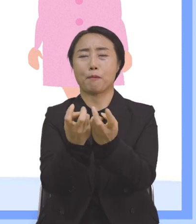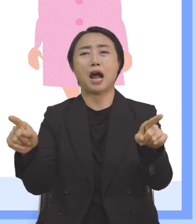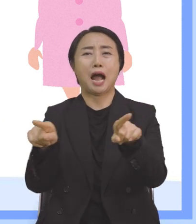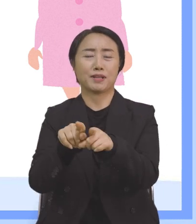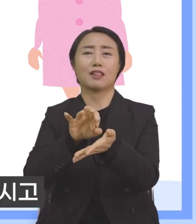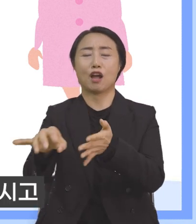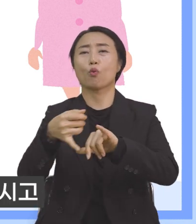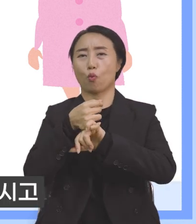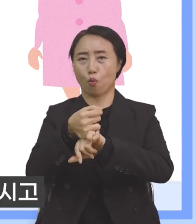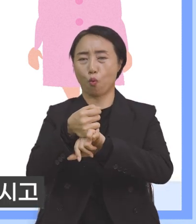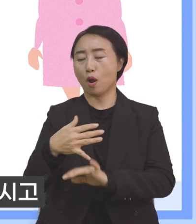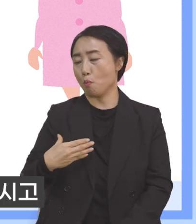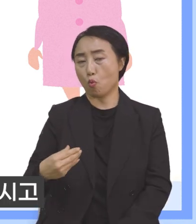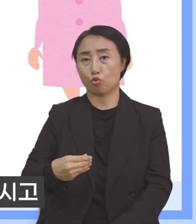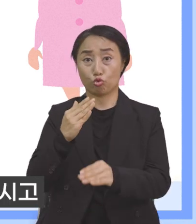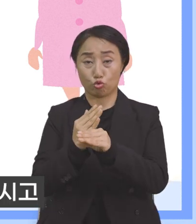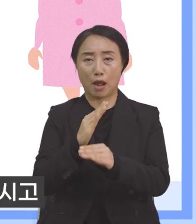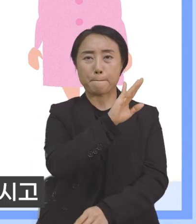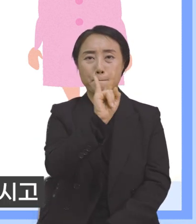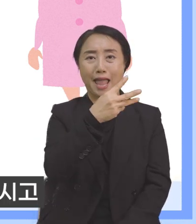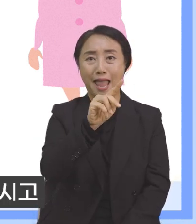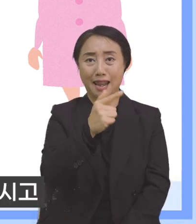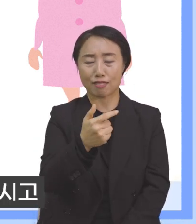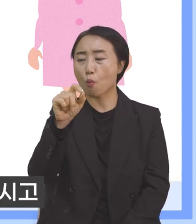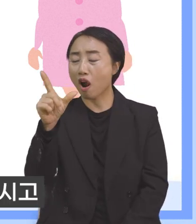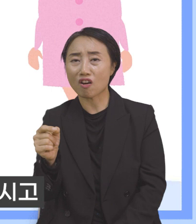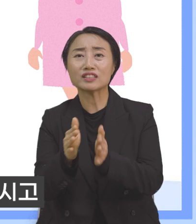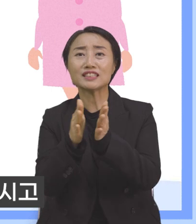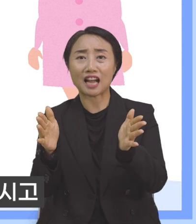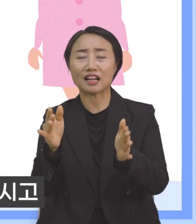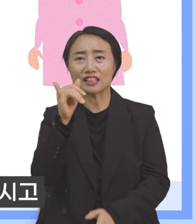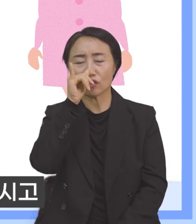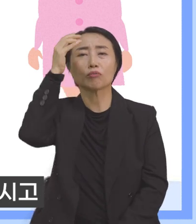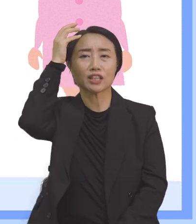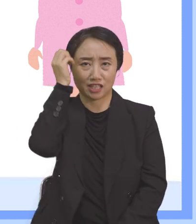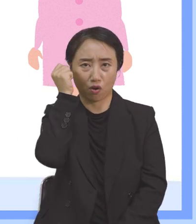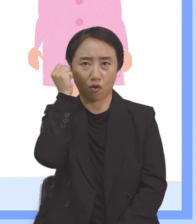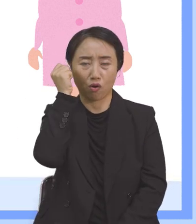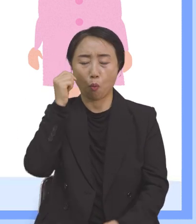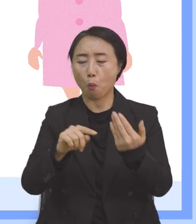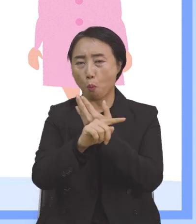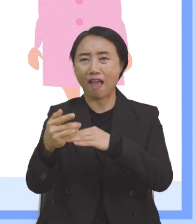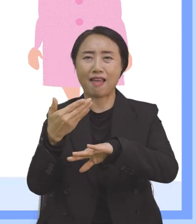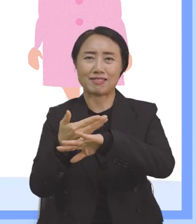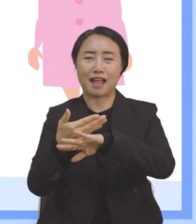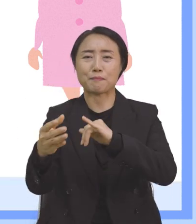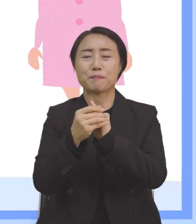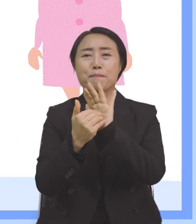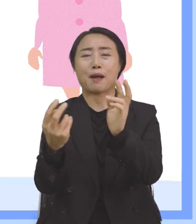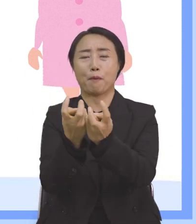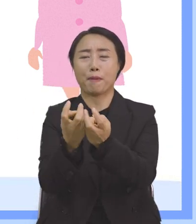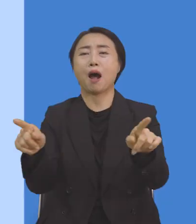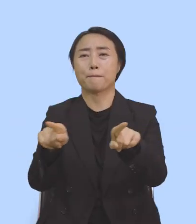필요합니다. 모유수유 중에도 배란과 월경이 시작될 수 있다는 점을 기억하시고 추가적인 피임법을